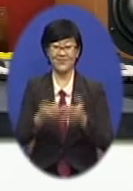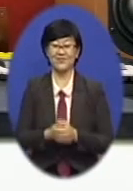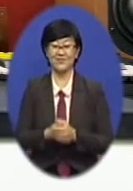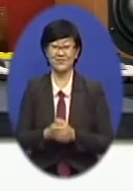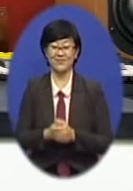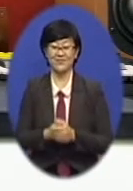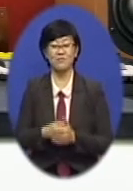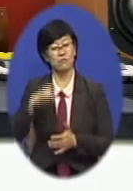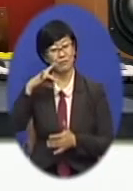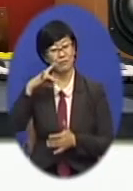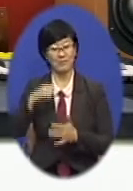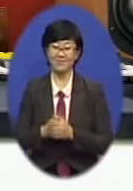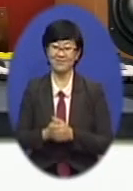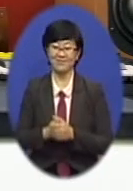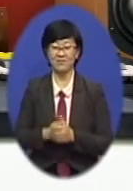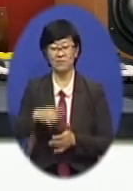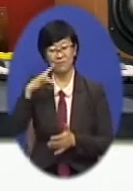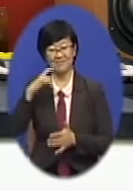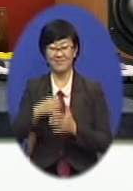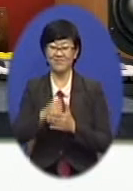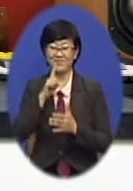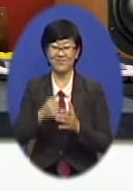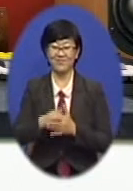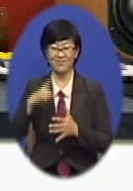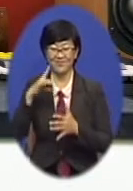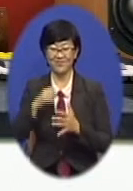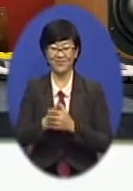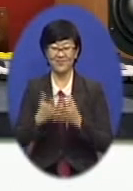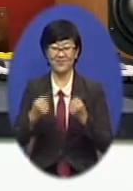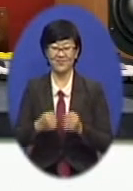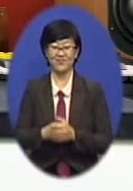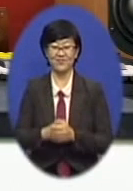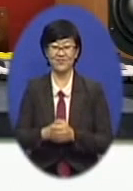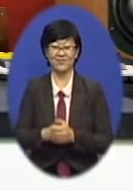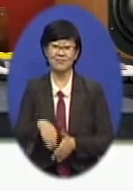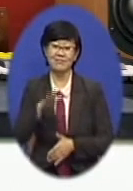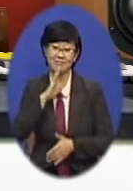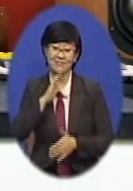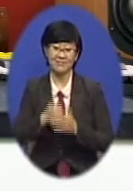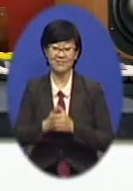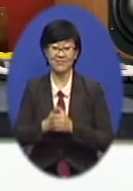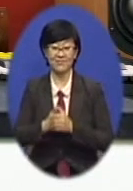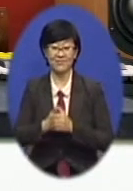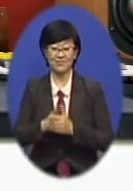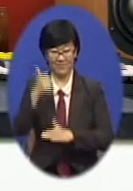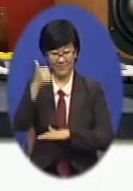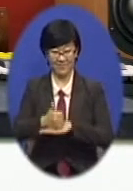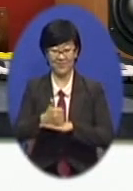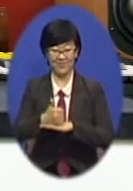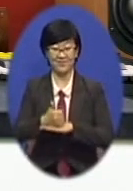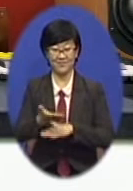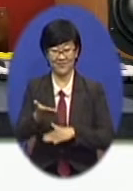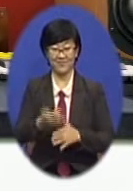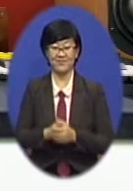예? 궁금하셔서. 전 궁금해요. 아주 궁금합니다. 네. 과연 어떻게 결과가